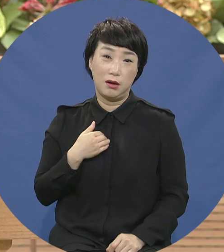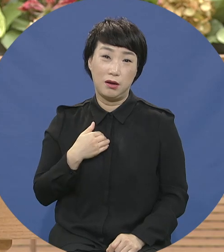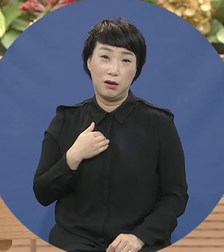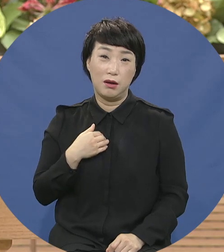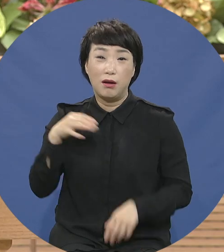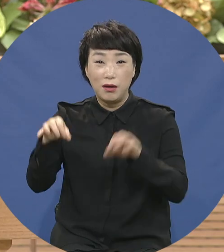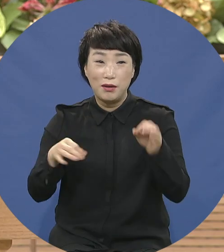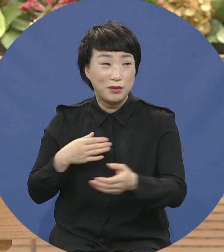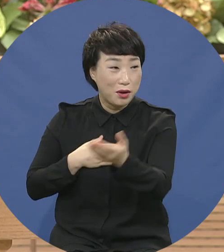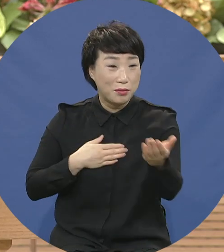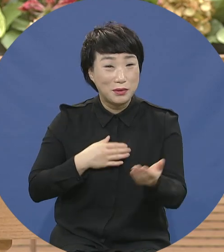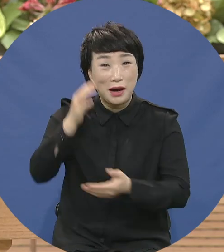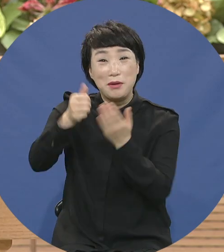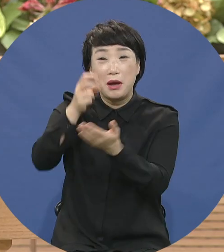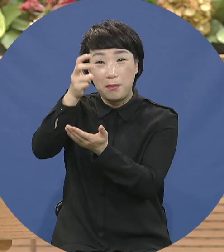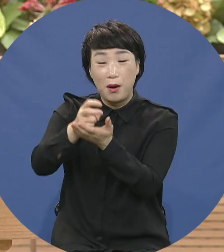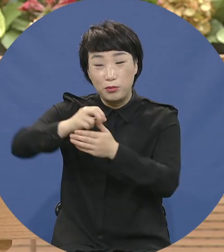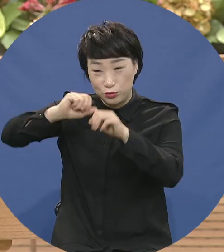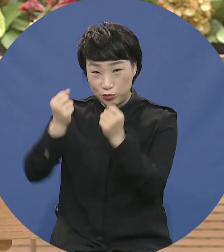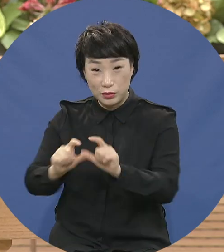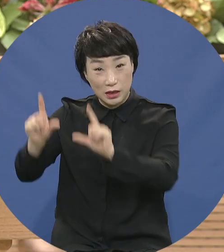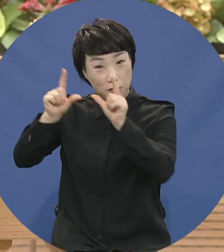그 법에 순종해서 살 것이냐,